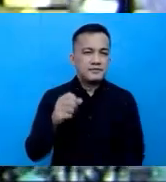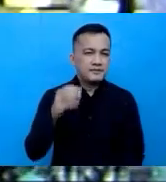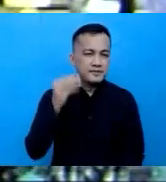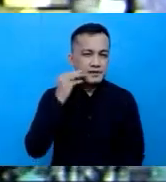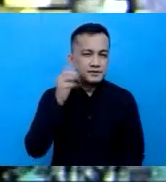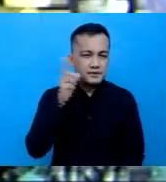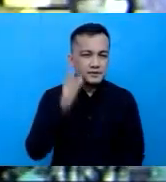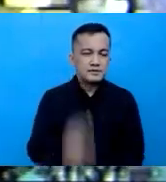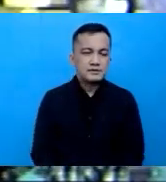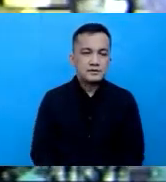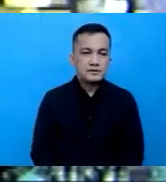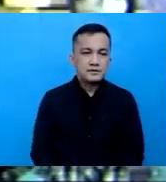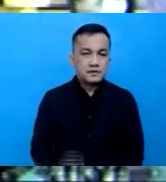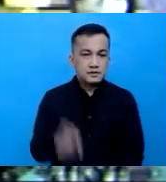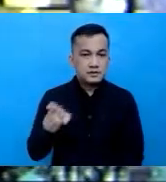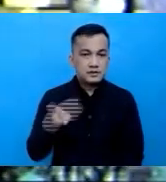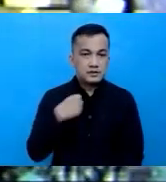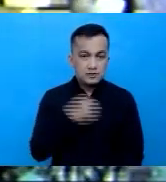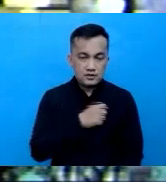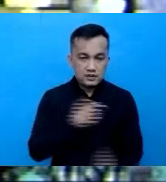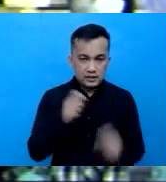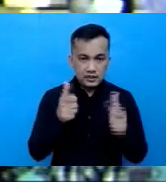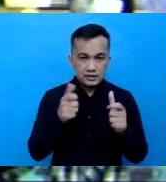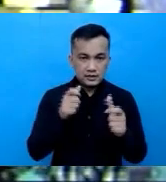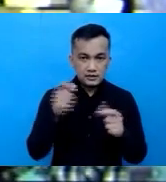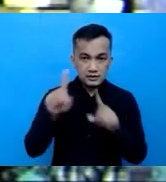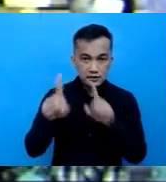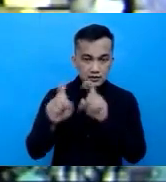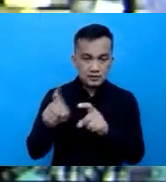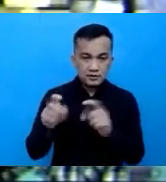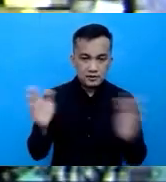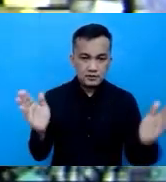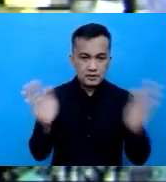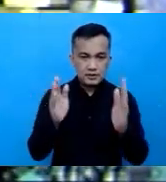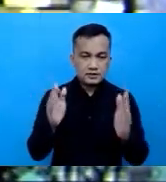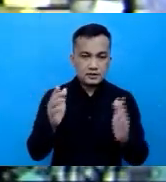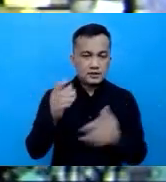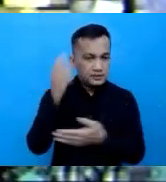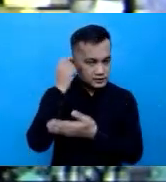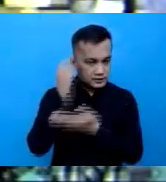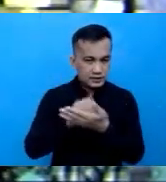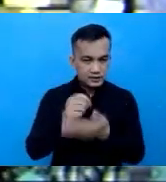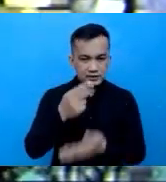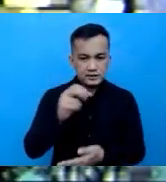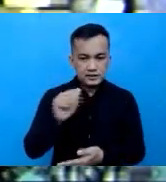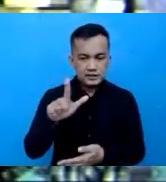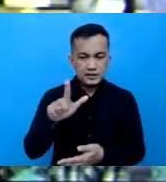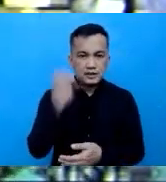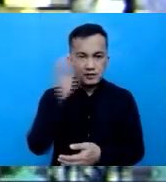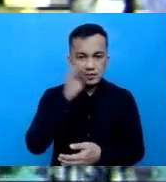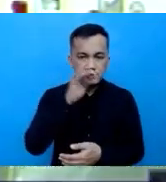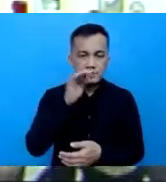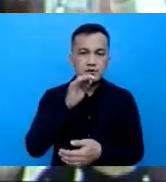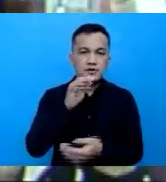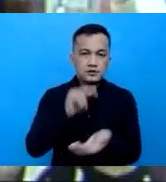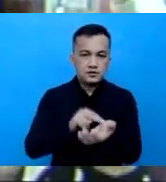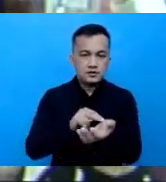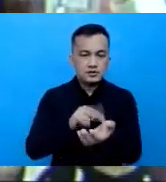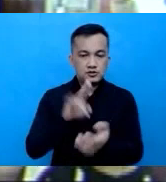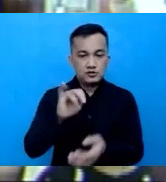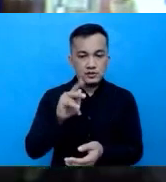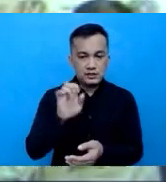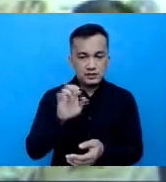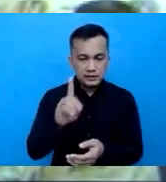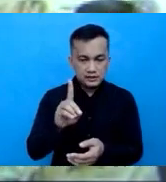Imbes ng mga senador agad ang nagtanong, pinaharap nila ang Secretary General ng Filipino Nurses United para sabihin ang mga reklamo nila kay